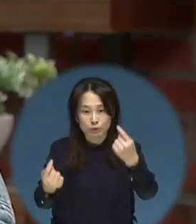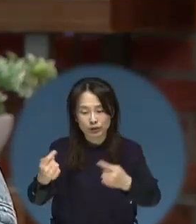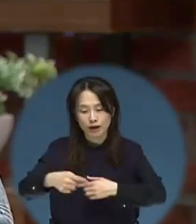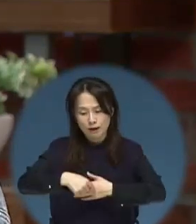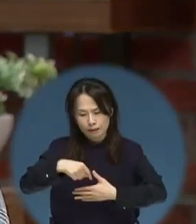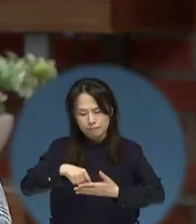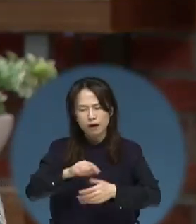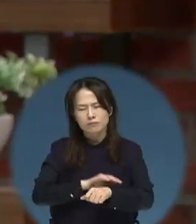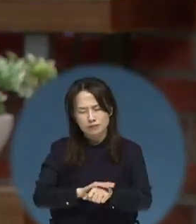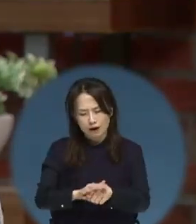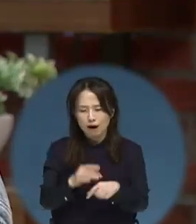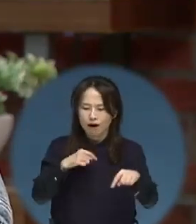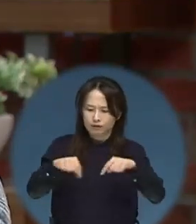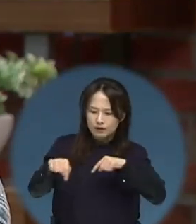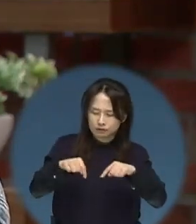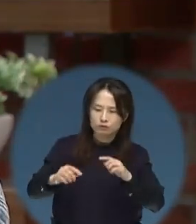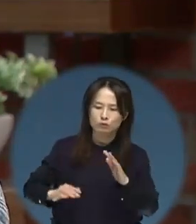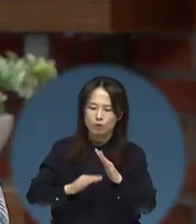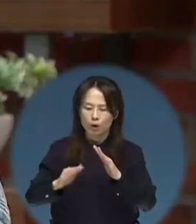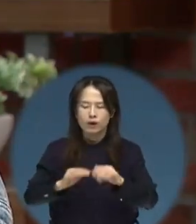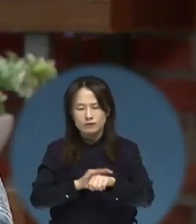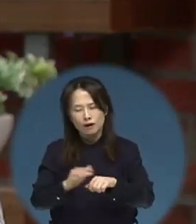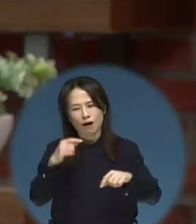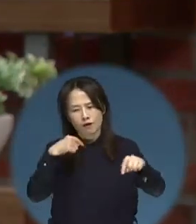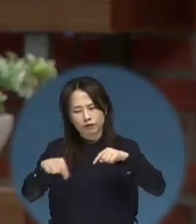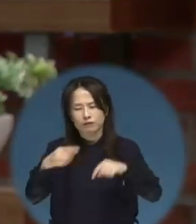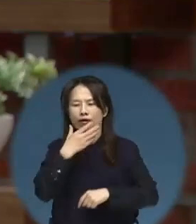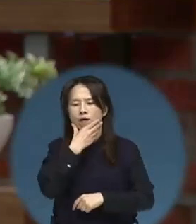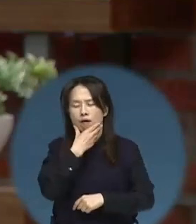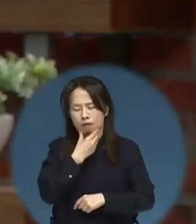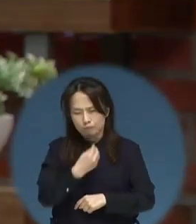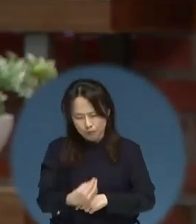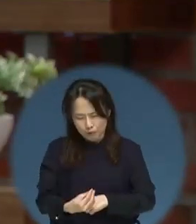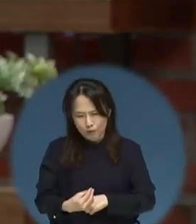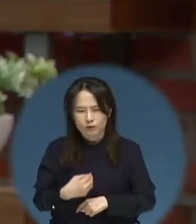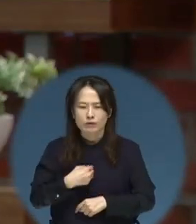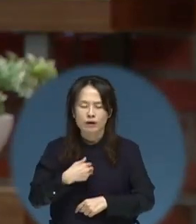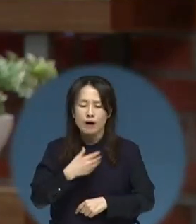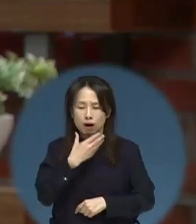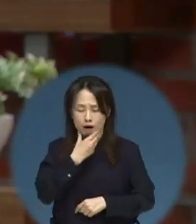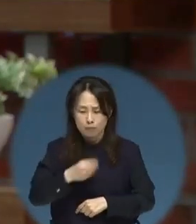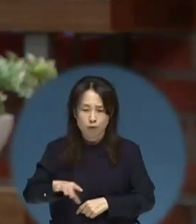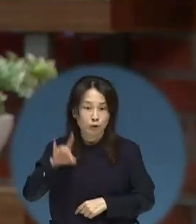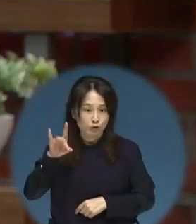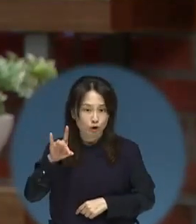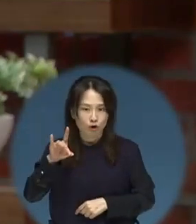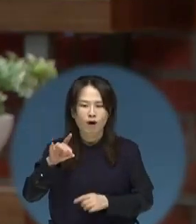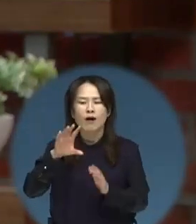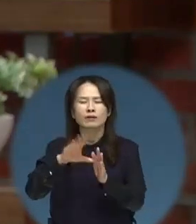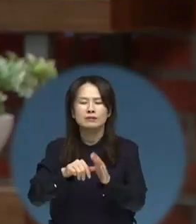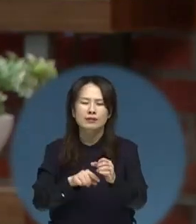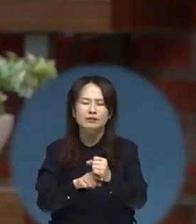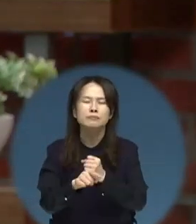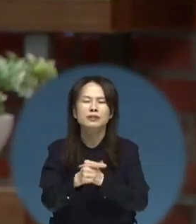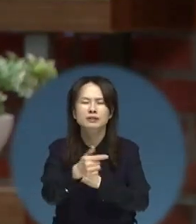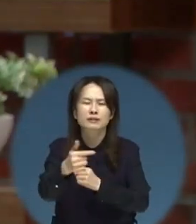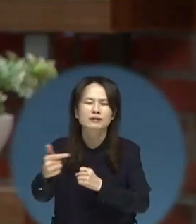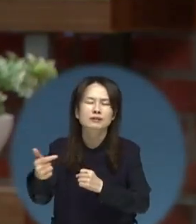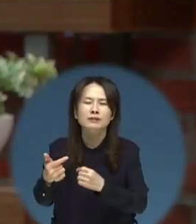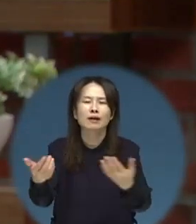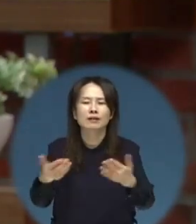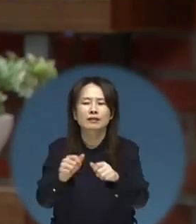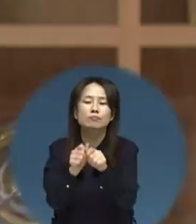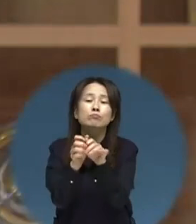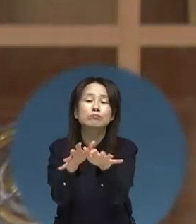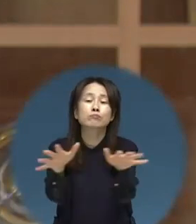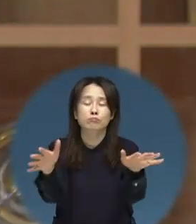잘 다스리고 본인의 가정을 잘 다스려서 그래서 우리가 가장 행복해야 진짜 이 일이 의미가 있는 거라고. 예.